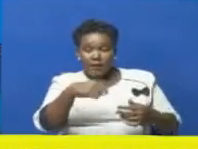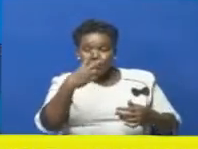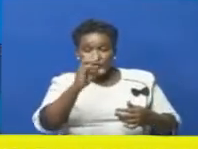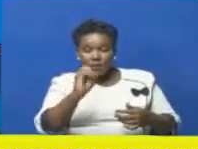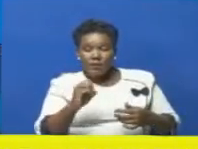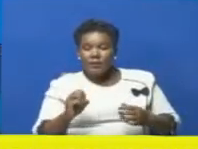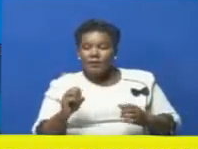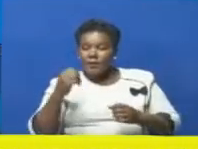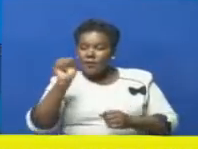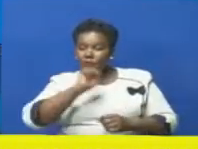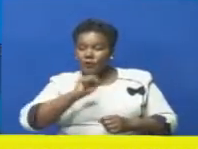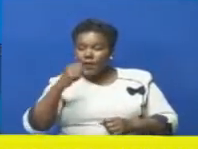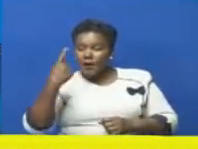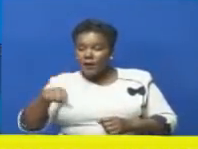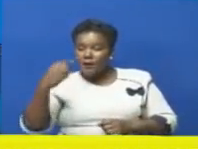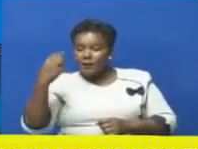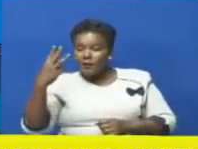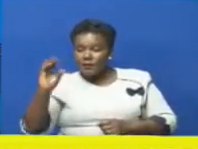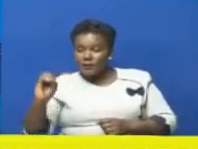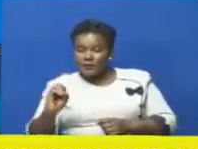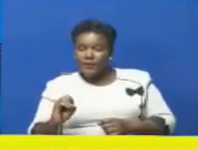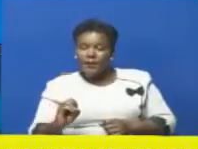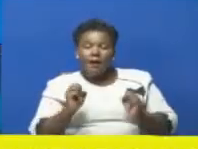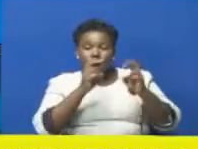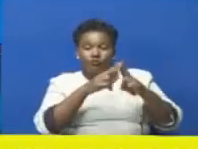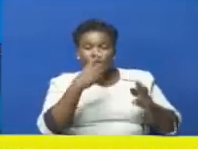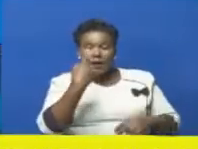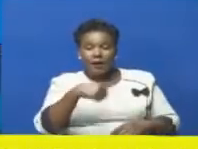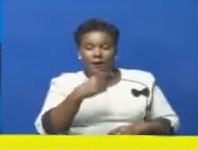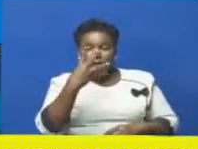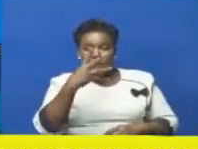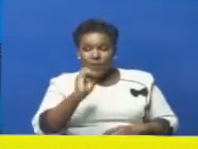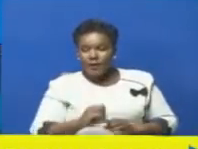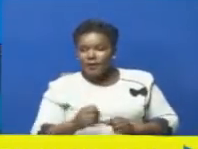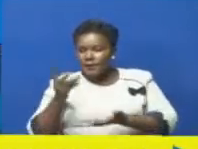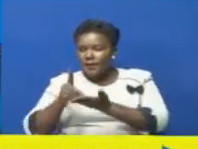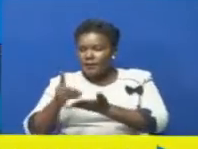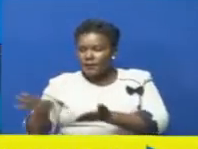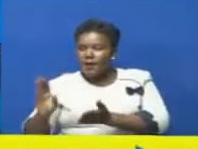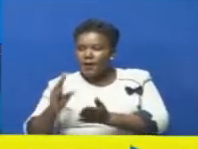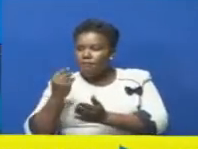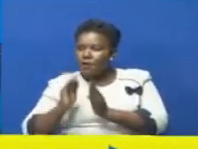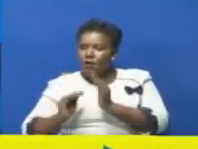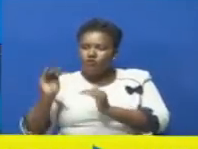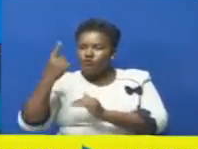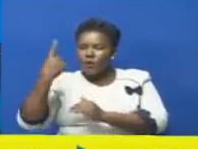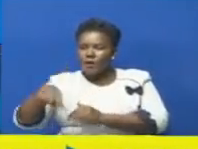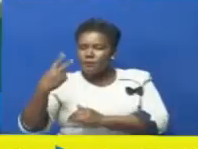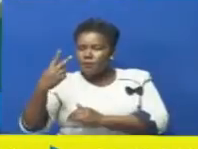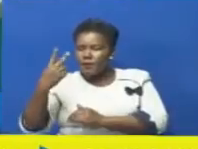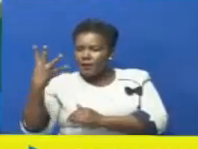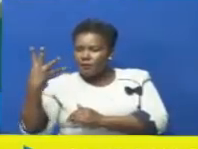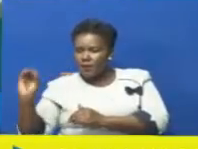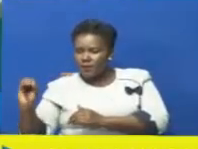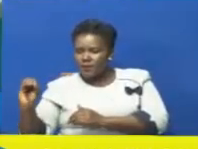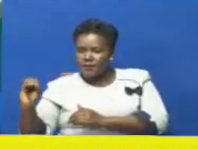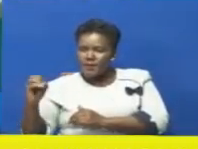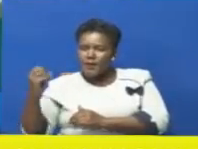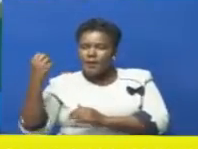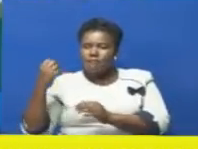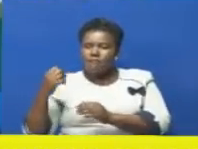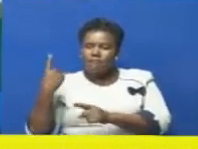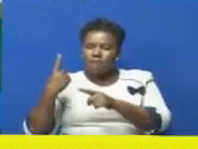Arusha 140,000. Bei ya juu Dar es Salaam 240,000, Mara 200,000, Njombe 200,000 na